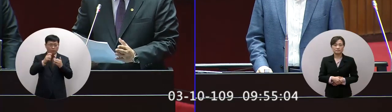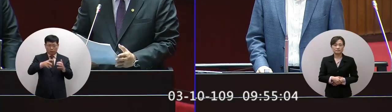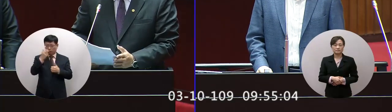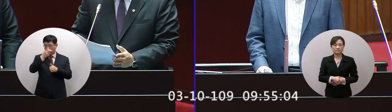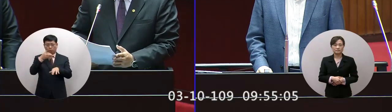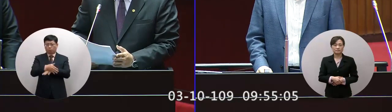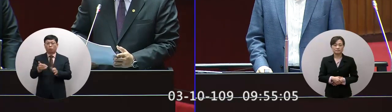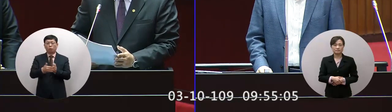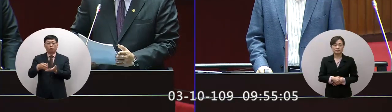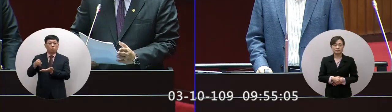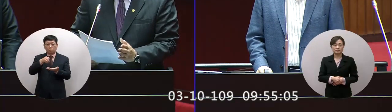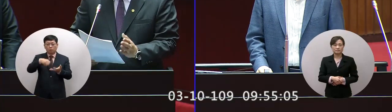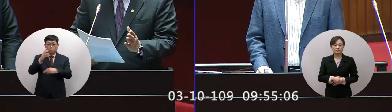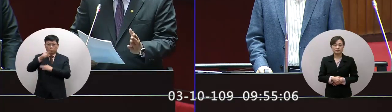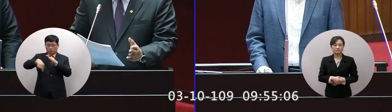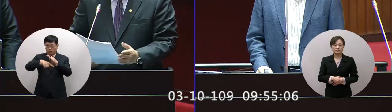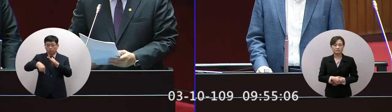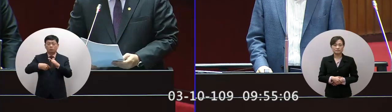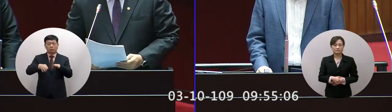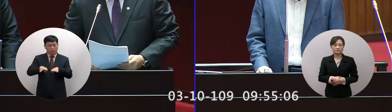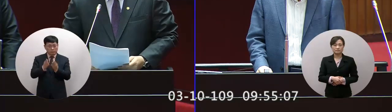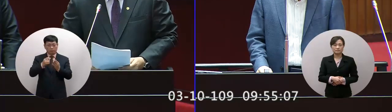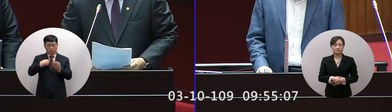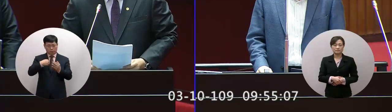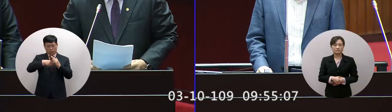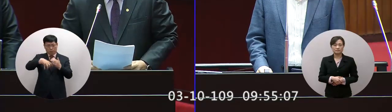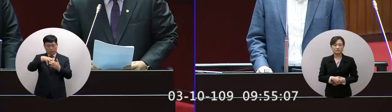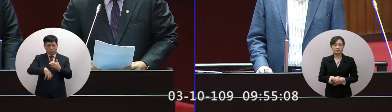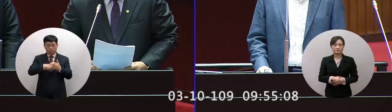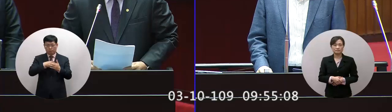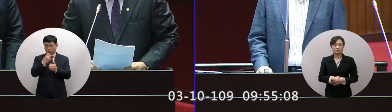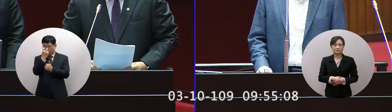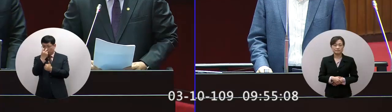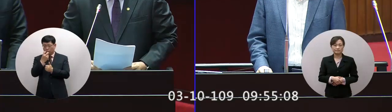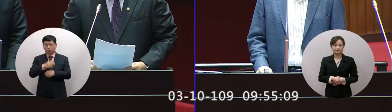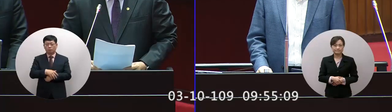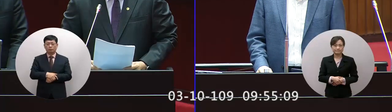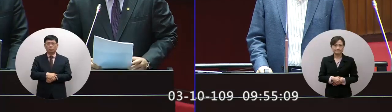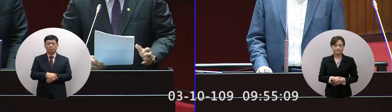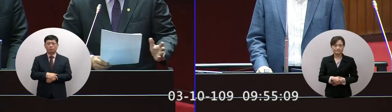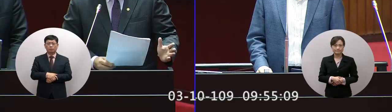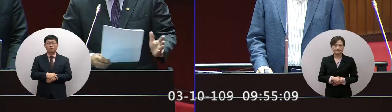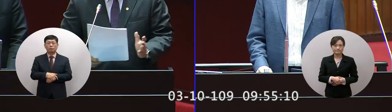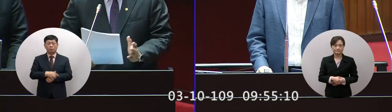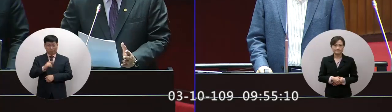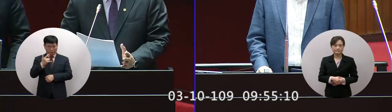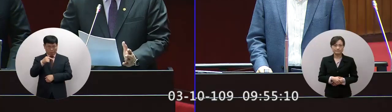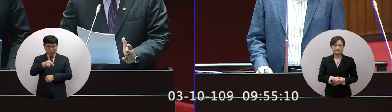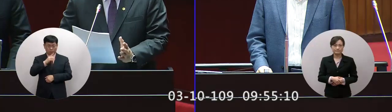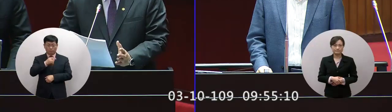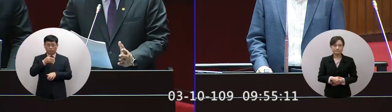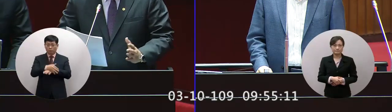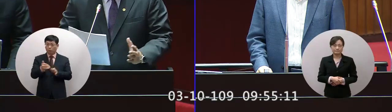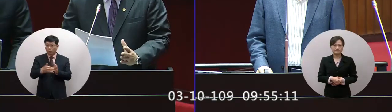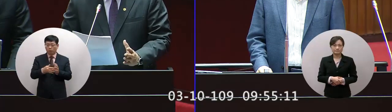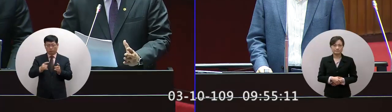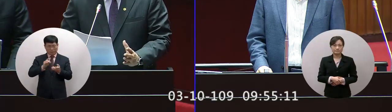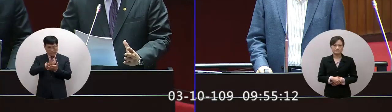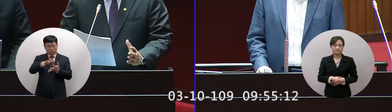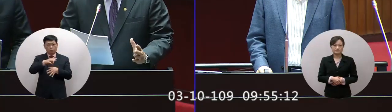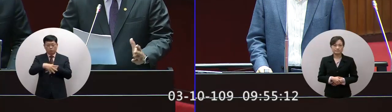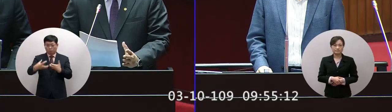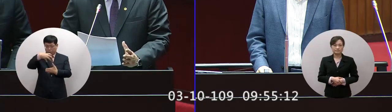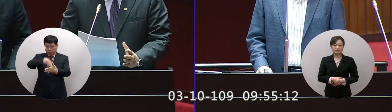通过报院，进行这个院的这个核定当中，所以这个是列入到五羊高一